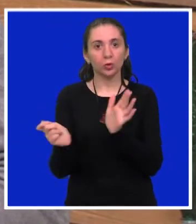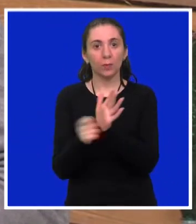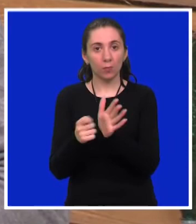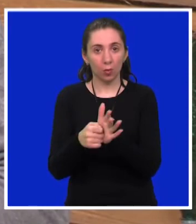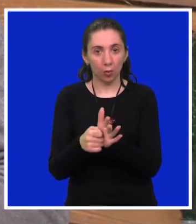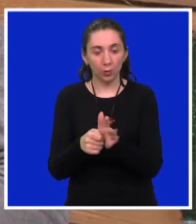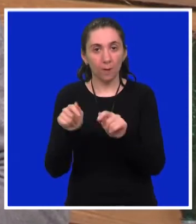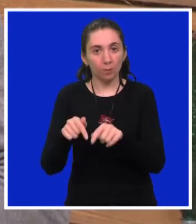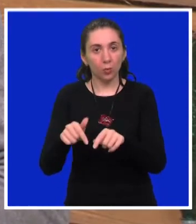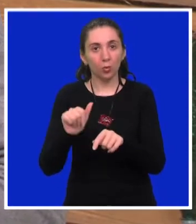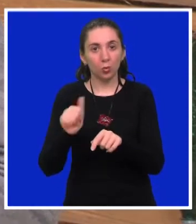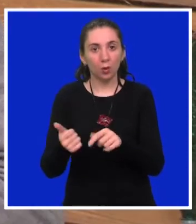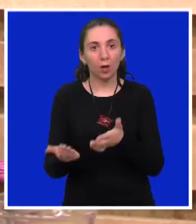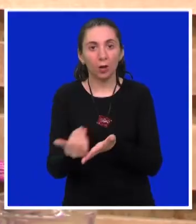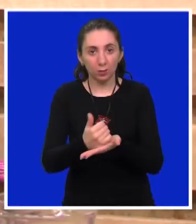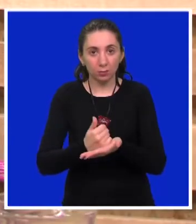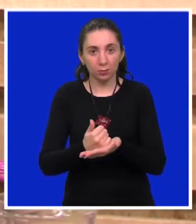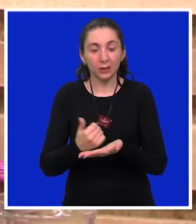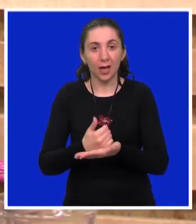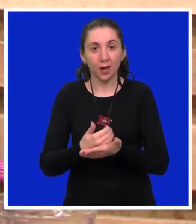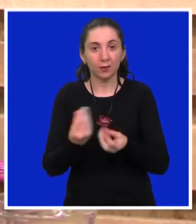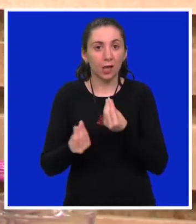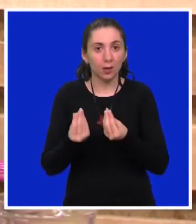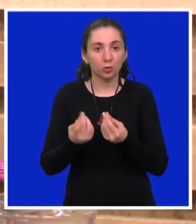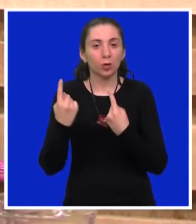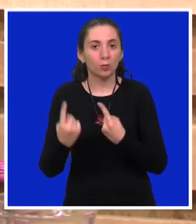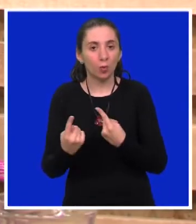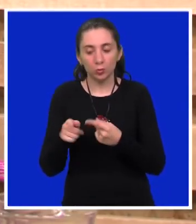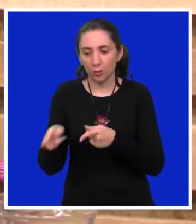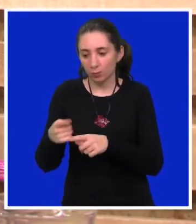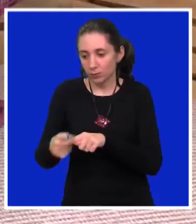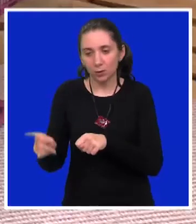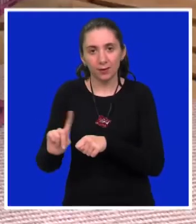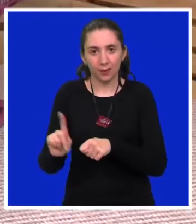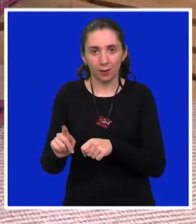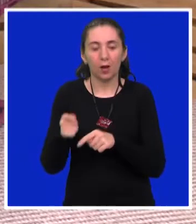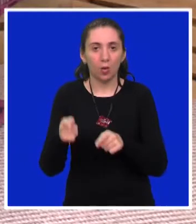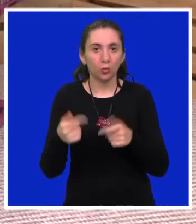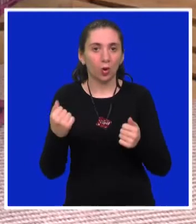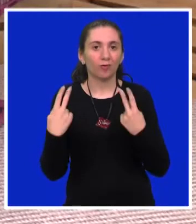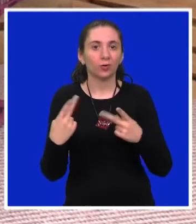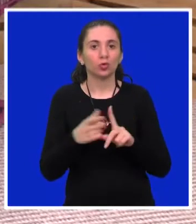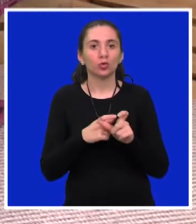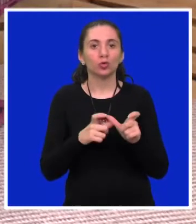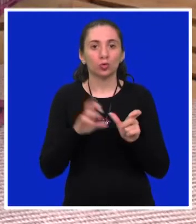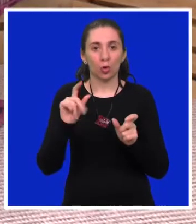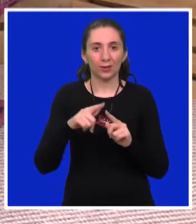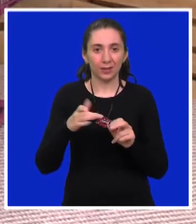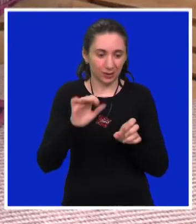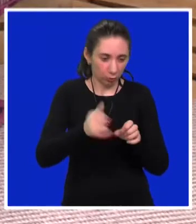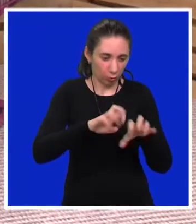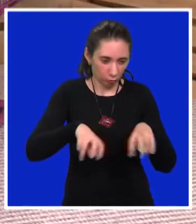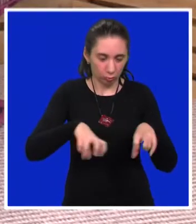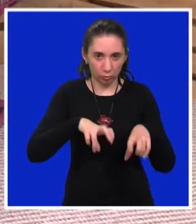prodat, znači na njima i uprihodit nešto, a postoje one koje ne. Za to nam je bitna sortirnica. Tako da u ovom